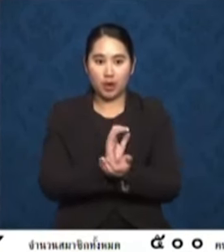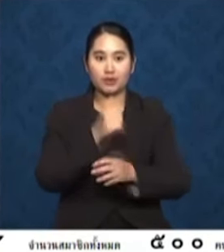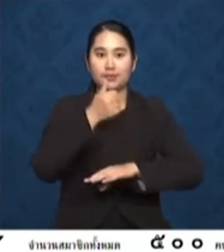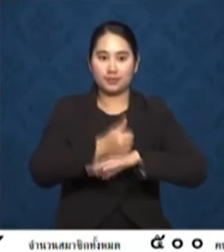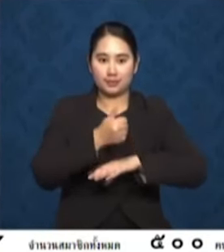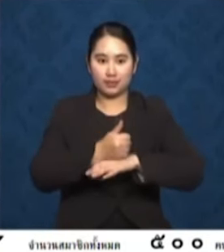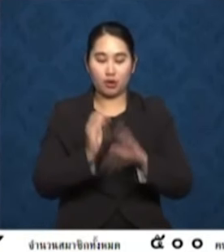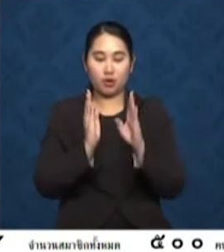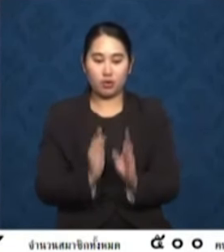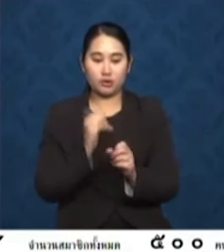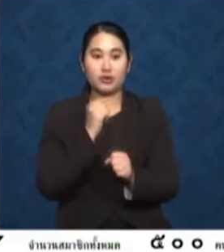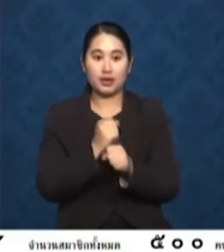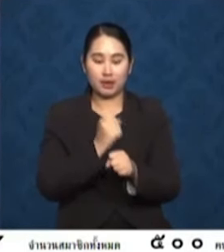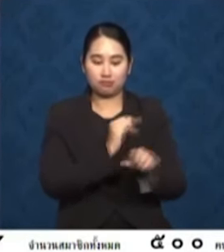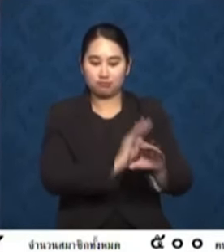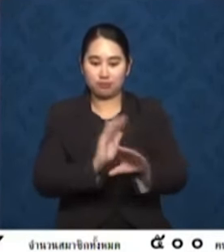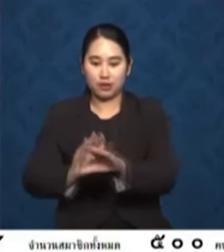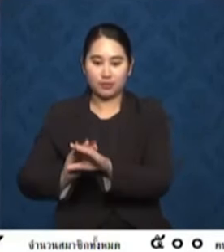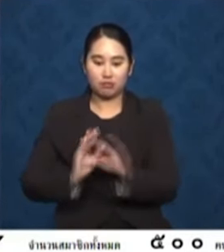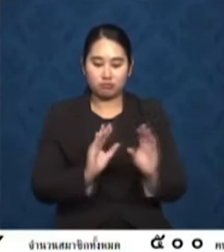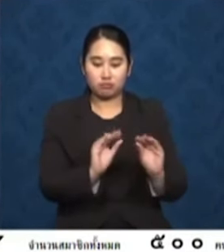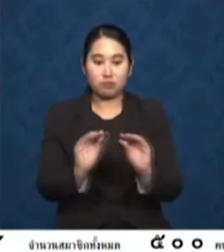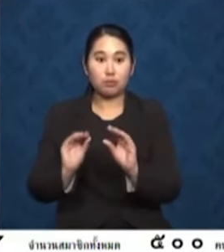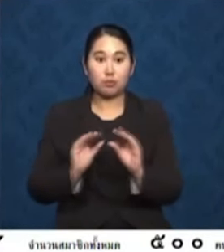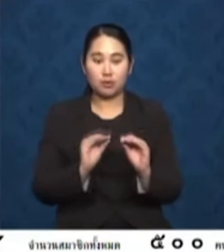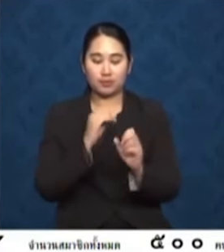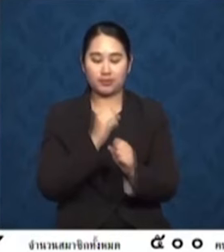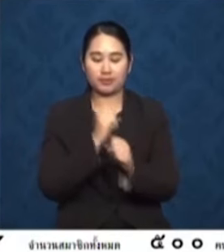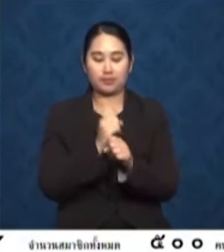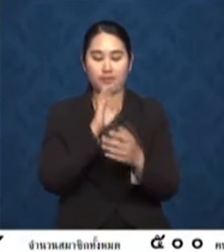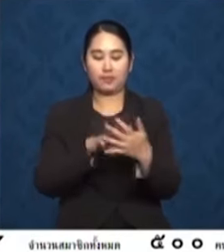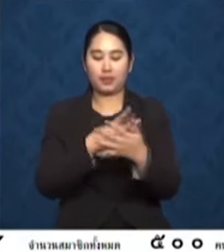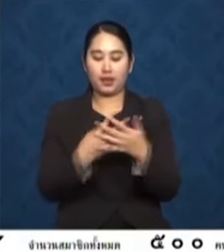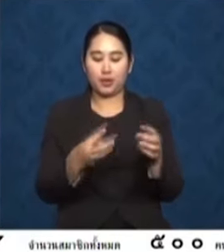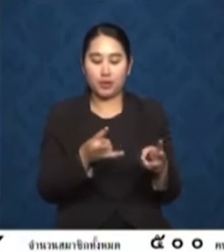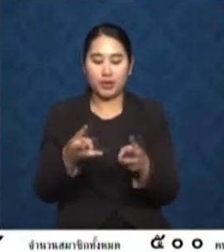ระดับสูงที่เกี่ยวข้องมาหารือเรื่องมาตรการรักษาความปลอดภัยขบวนเสด็จ